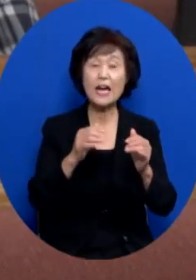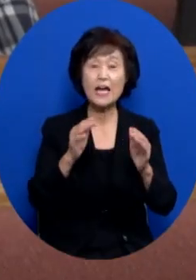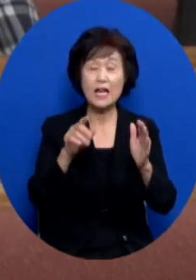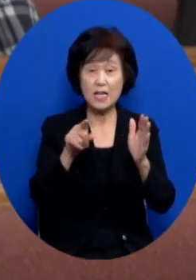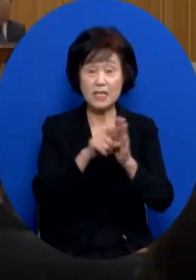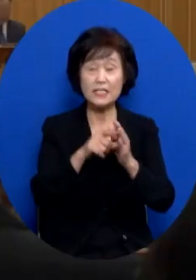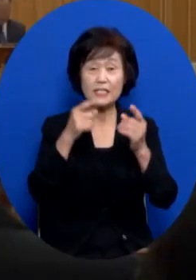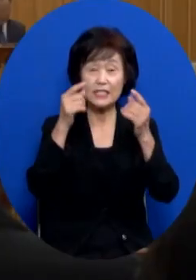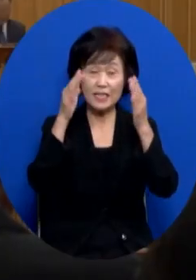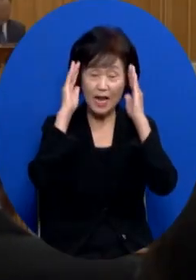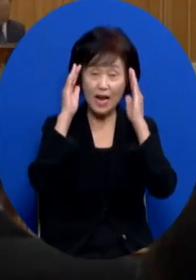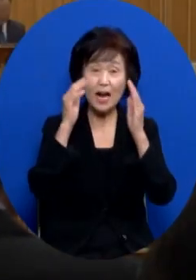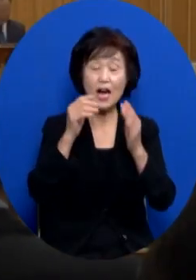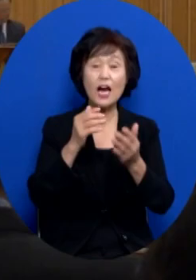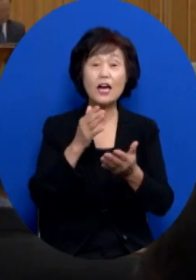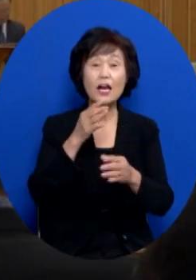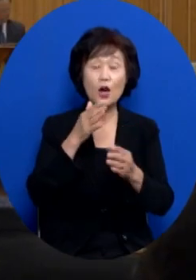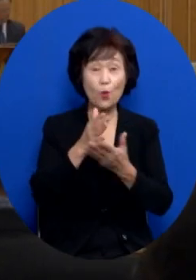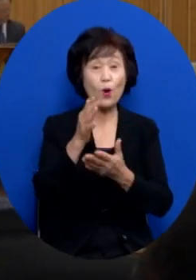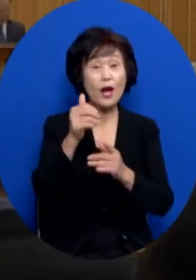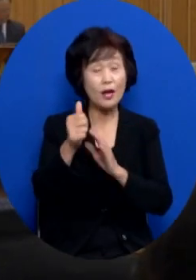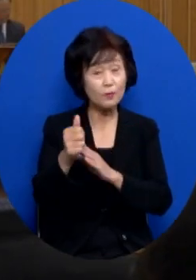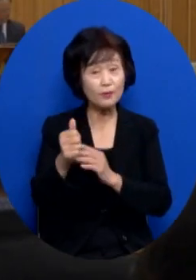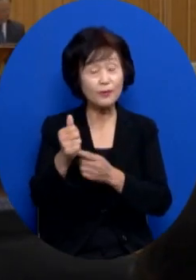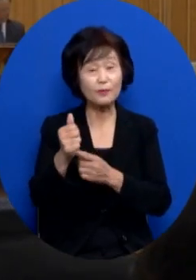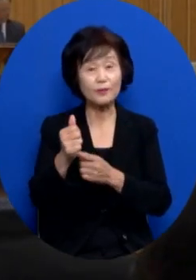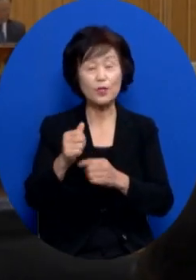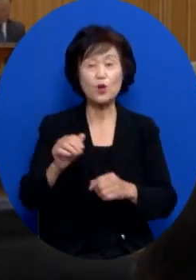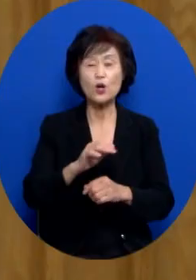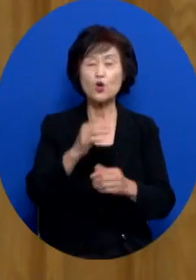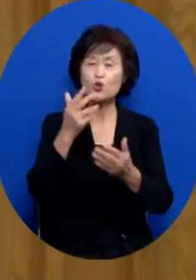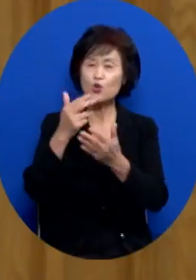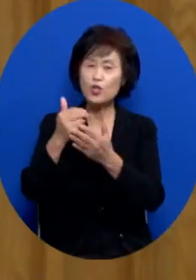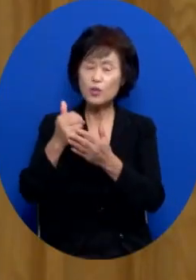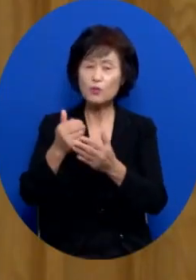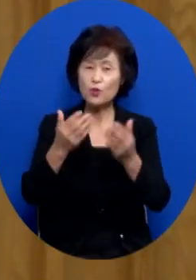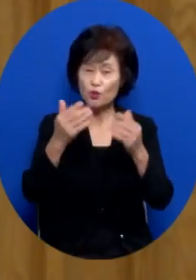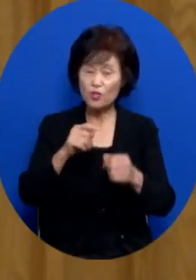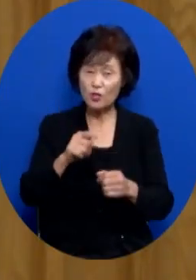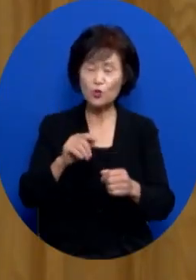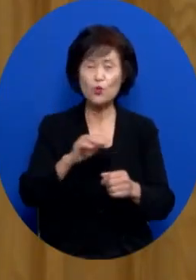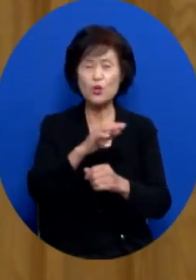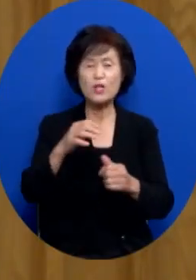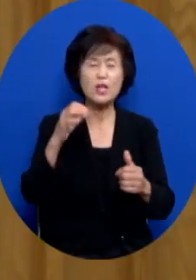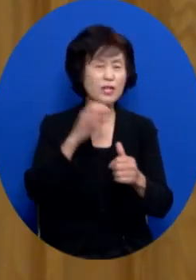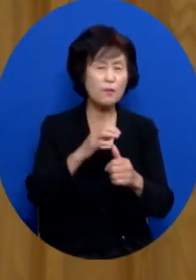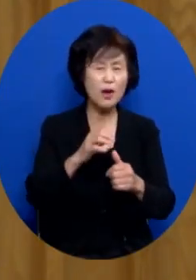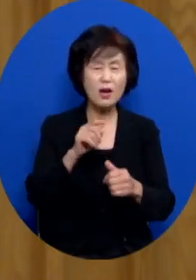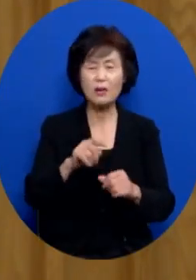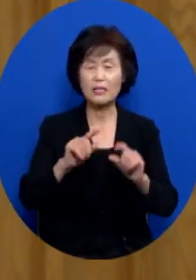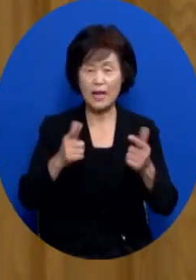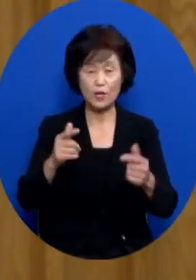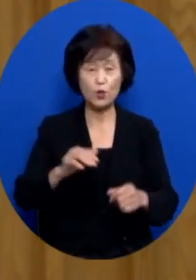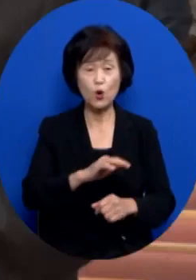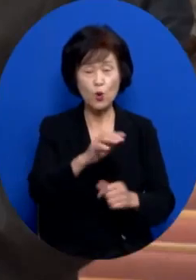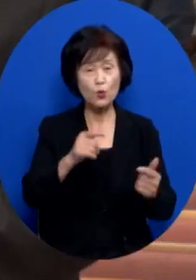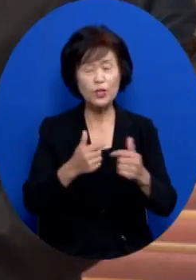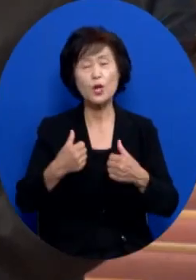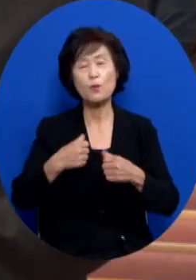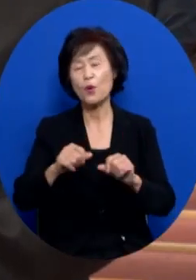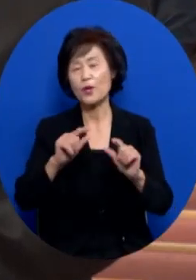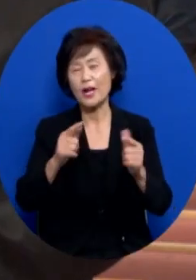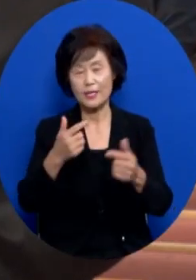교수는 주님이 주시는 회개의 영은 우리를 책망하려는 것이 아니라 우리를 포기하지 않으신다는 주님의 약속이라고